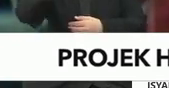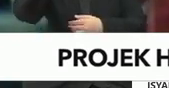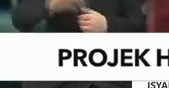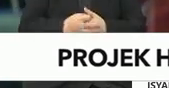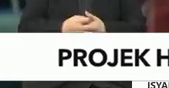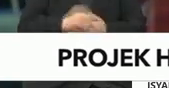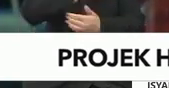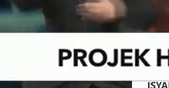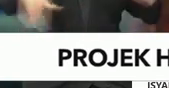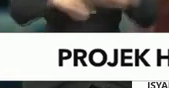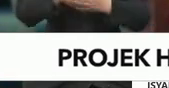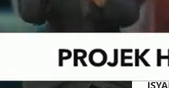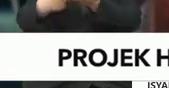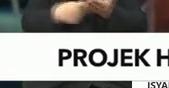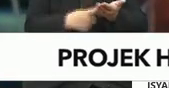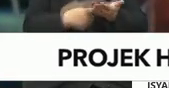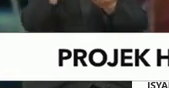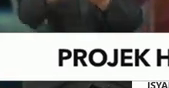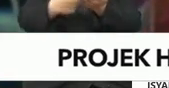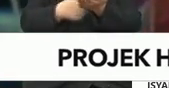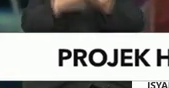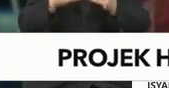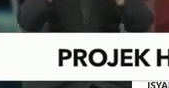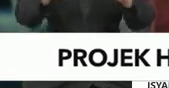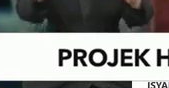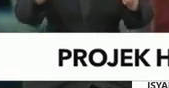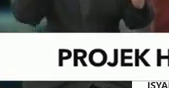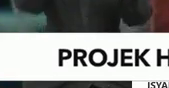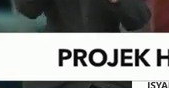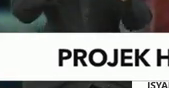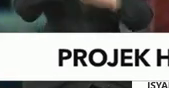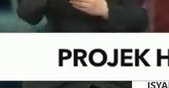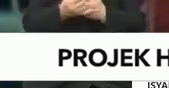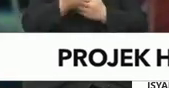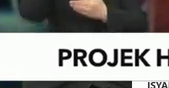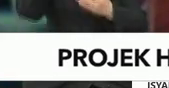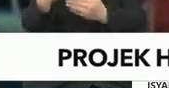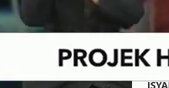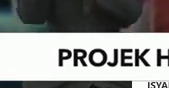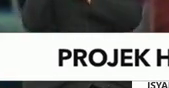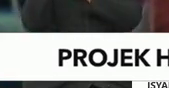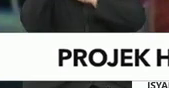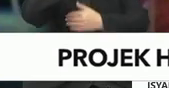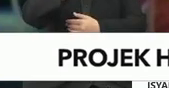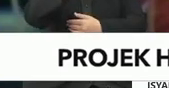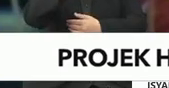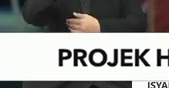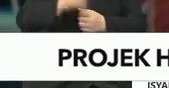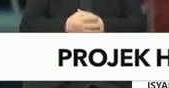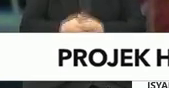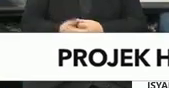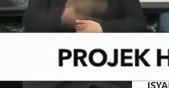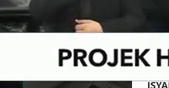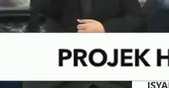WH demikian Khusnul perbincangan Darwin dengan seterusnya Uni hd7 kode ini akan dikendalikan oleh Kementerian